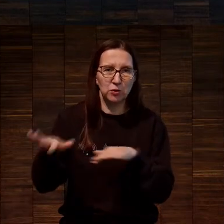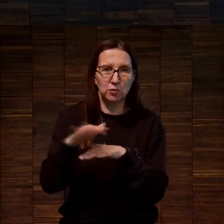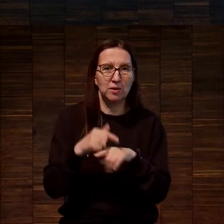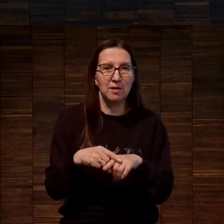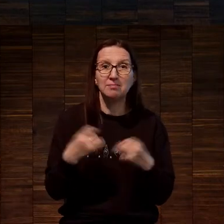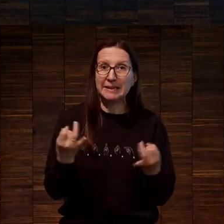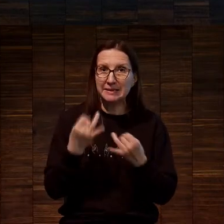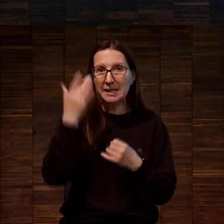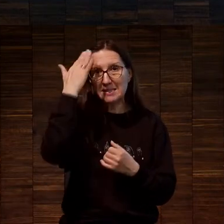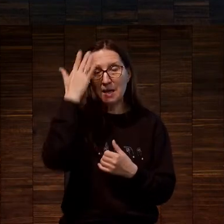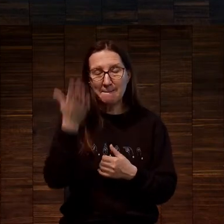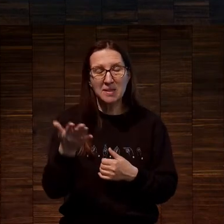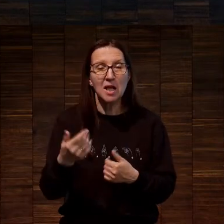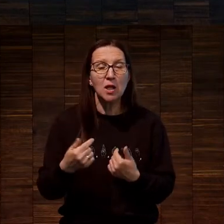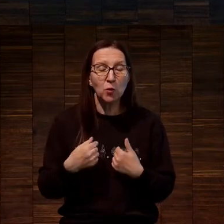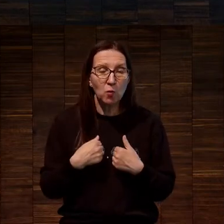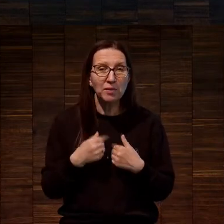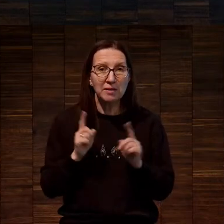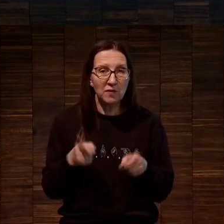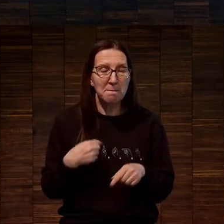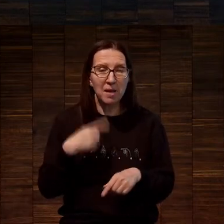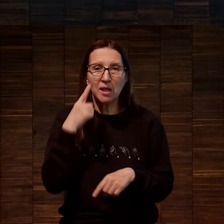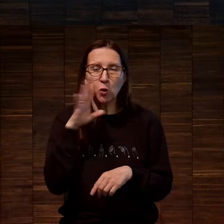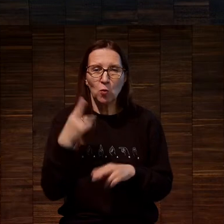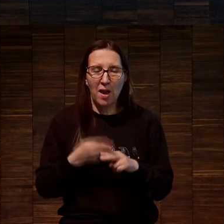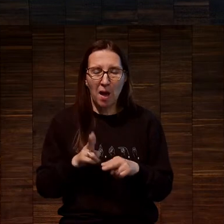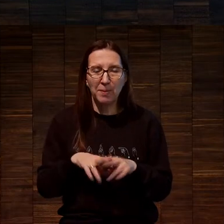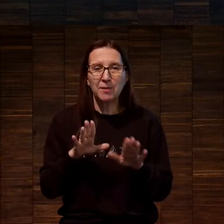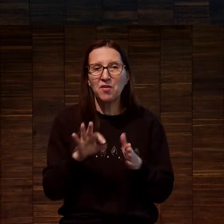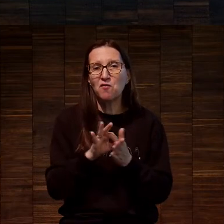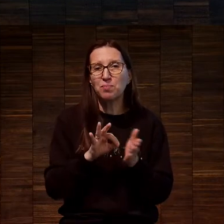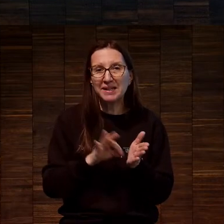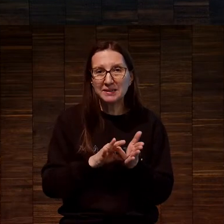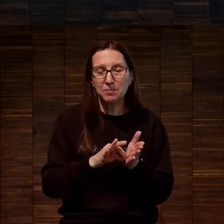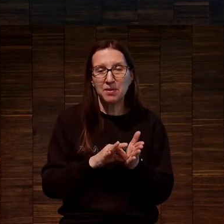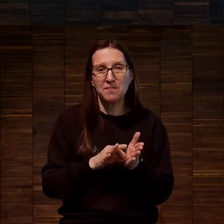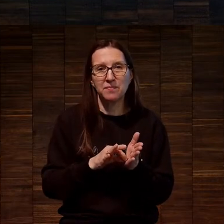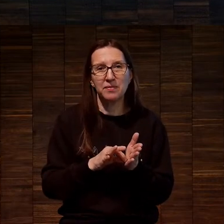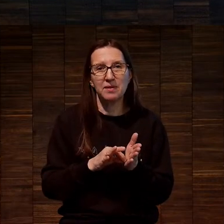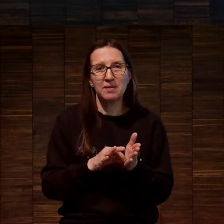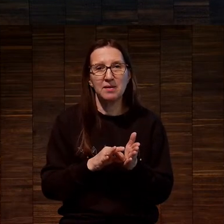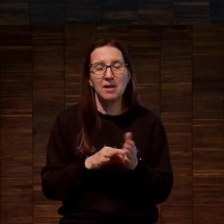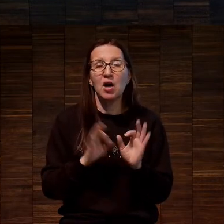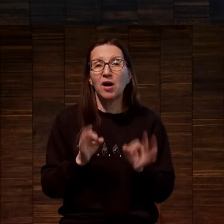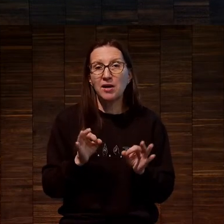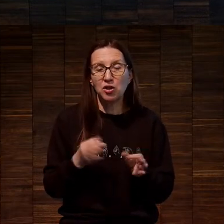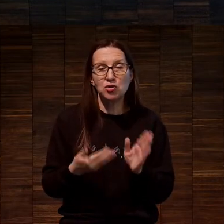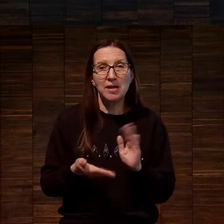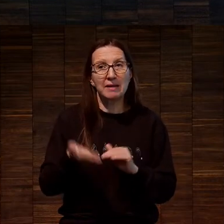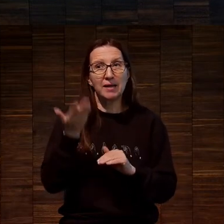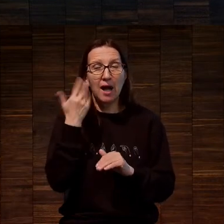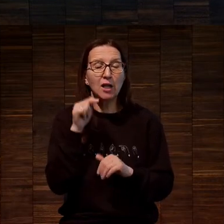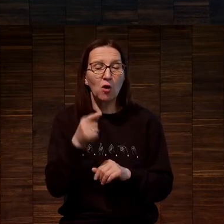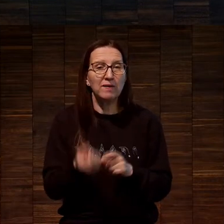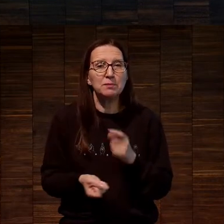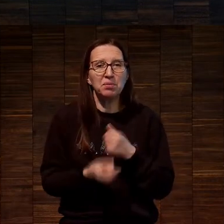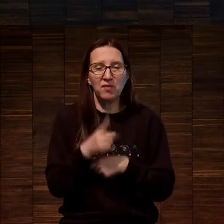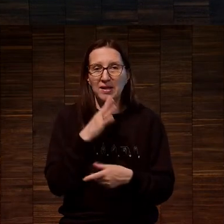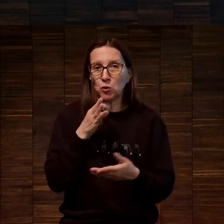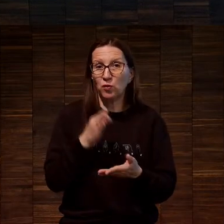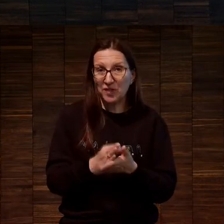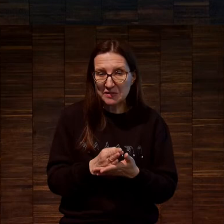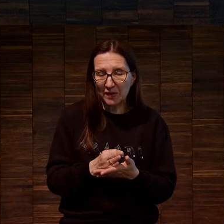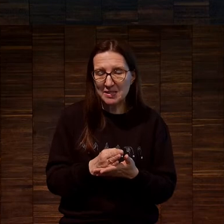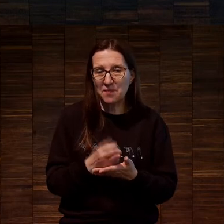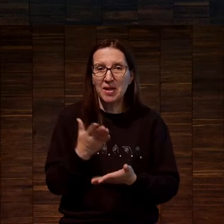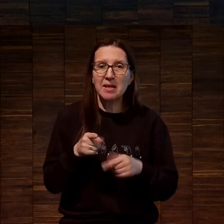Интересная мысль. Но мне кажется, об этом не думали. В принципе, как... То есть, конечно, тогда у вас появляется ответственность. То